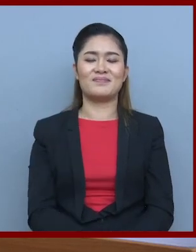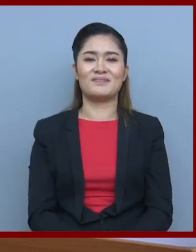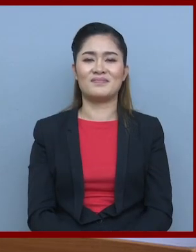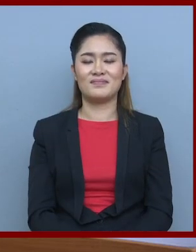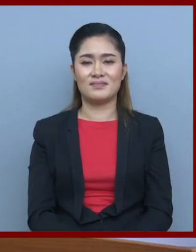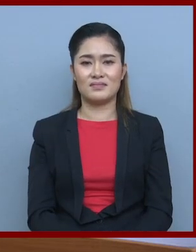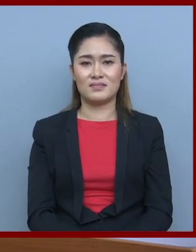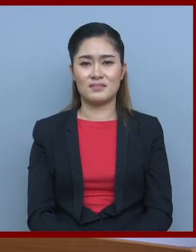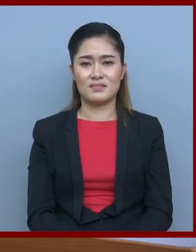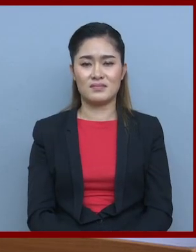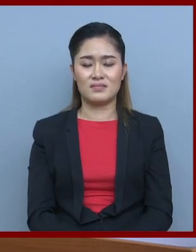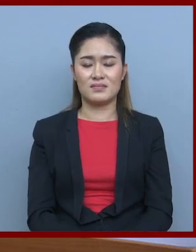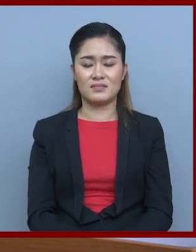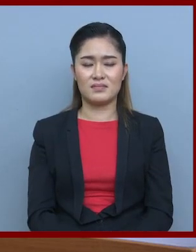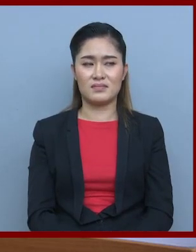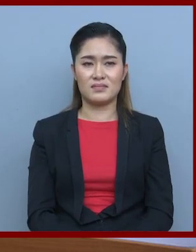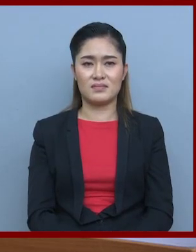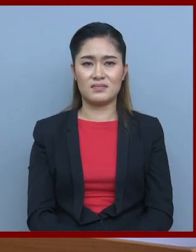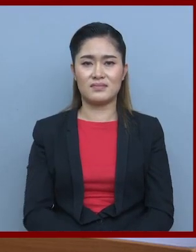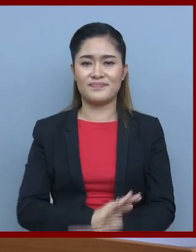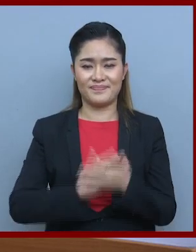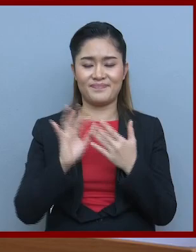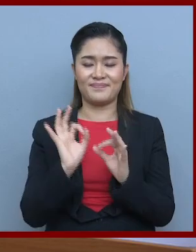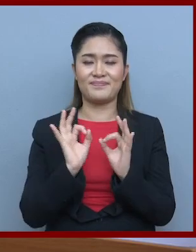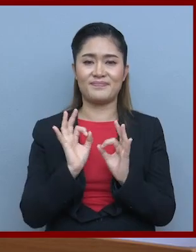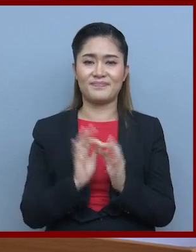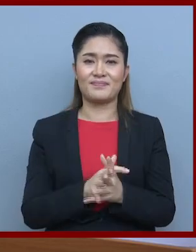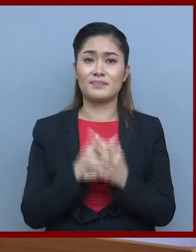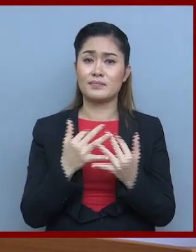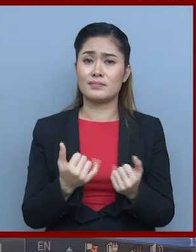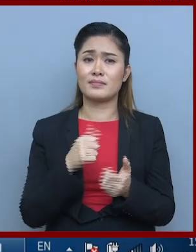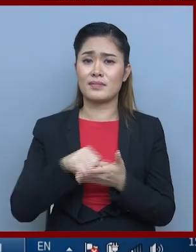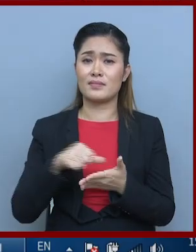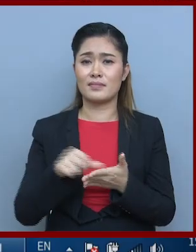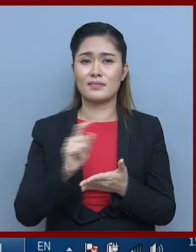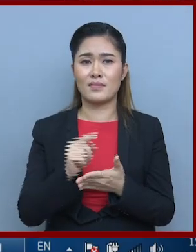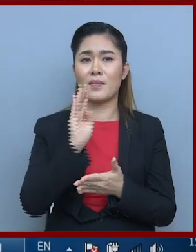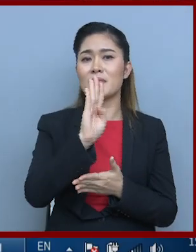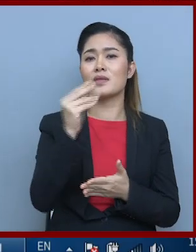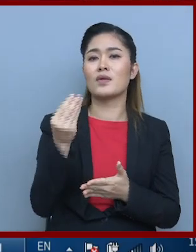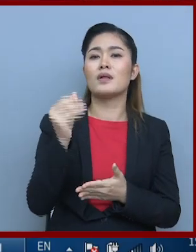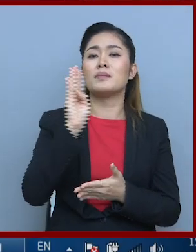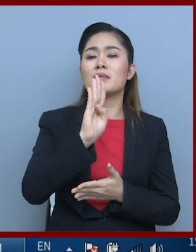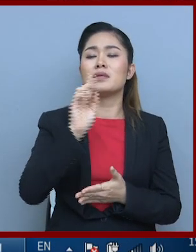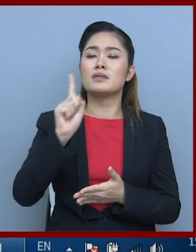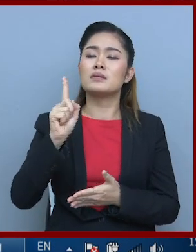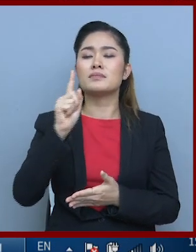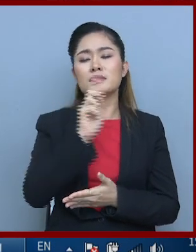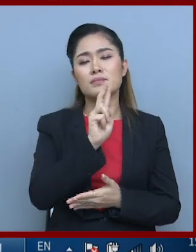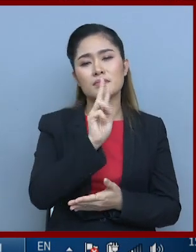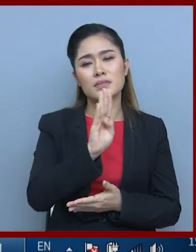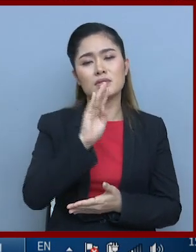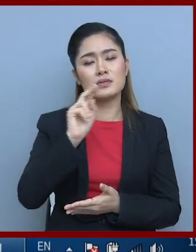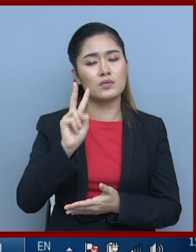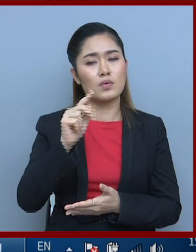ปึ๊บเรียบร้อยนะตอนนี้ก็มาแก้ตัวนี้เป็น B อะไรครับ B1 B2